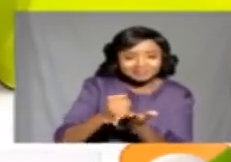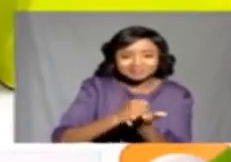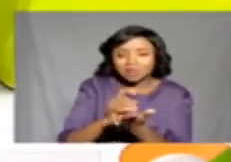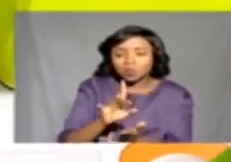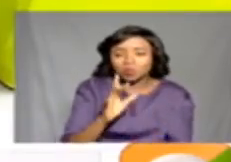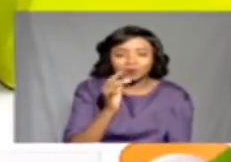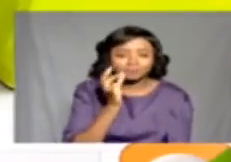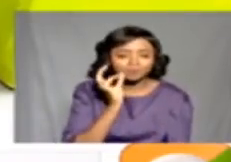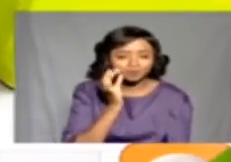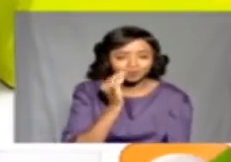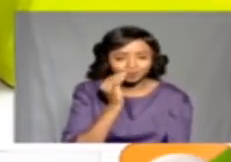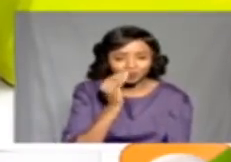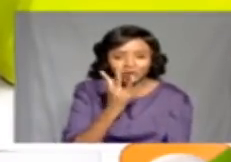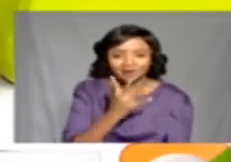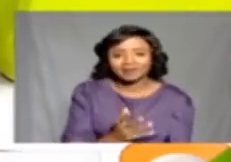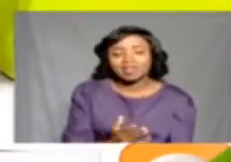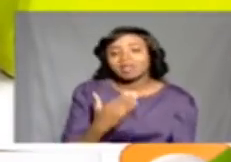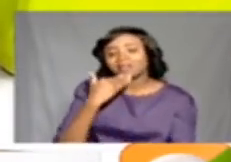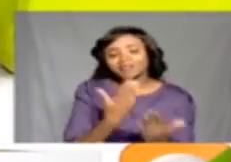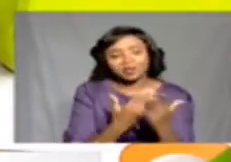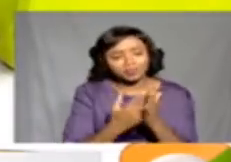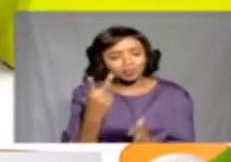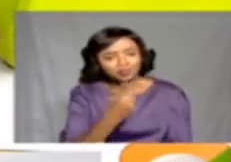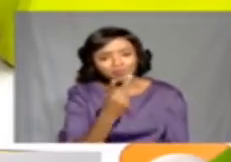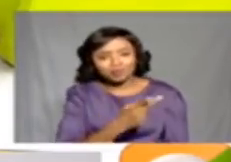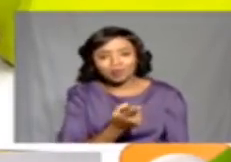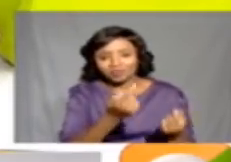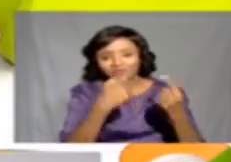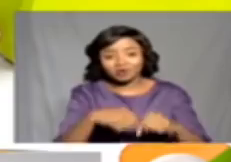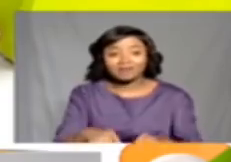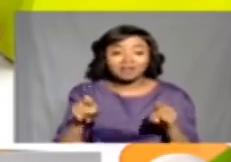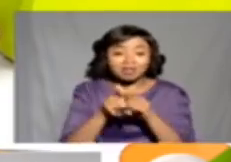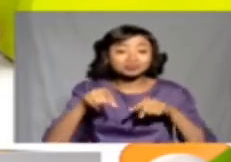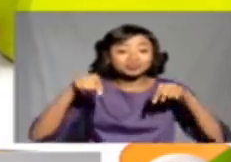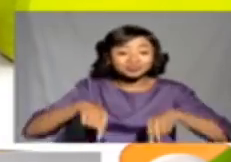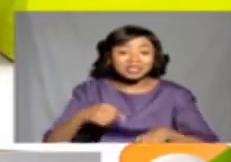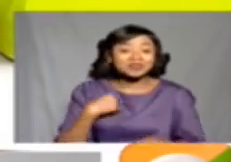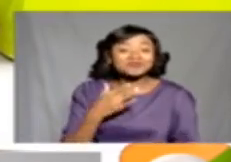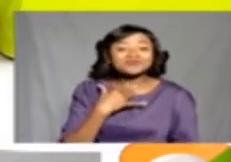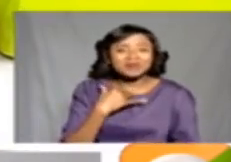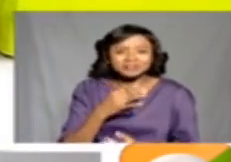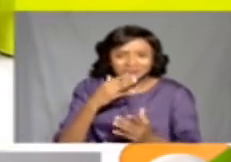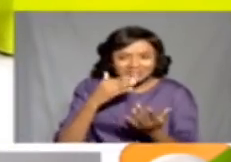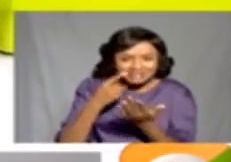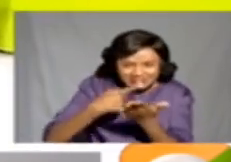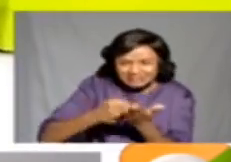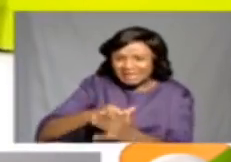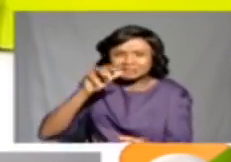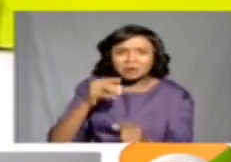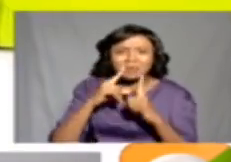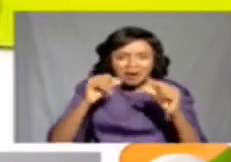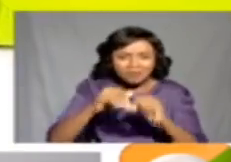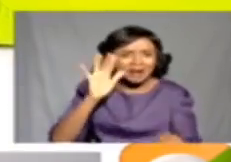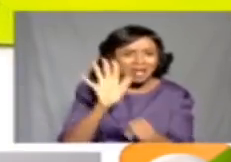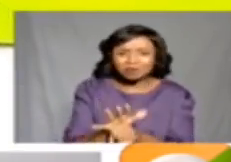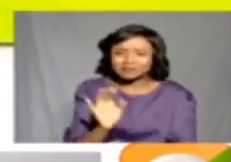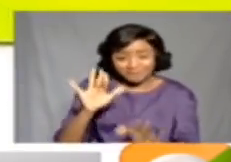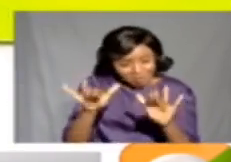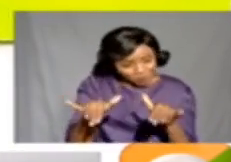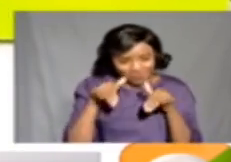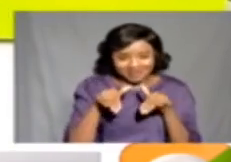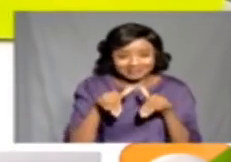sana. Naam, asante sana. Ndugu Zuberi Bakari na Munene Nyaga. Leo najua Munene hungesema sana maana yake. Anangoja kufuturu. Anangoja tumalize